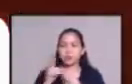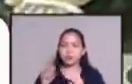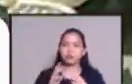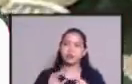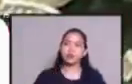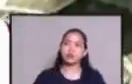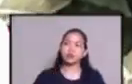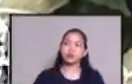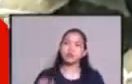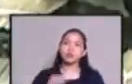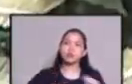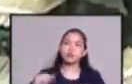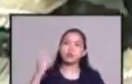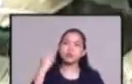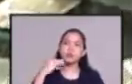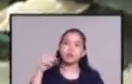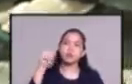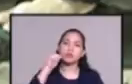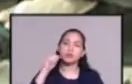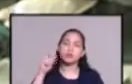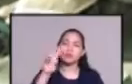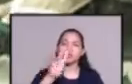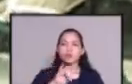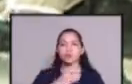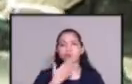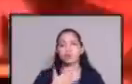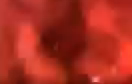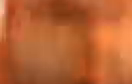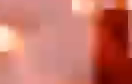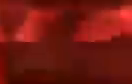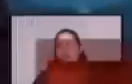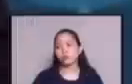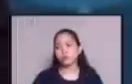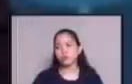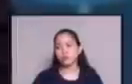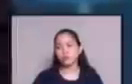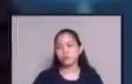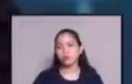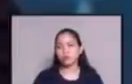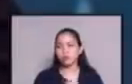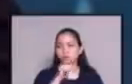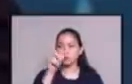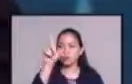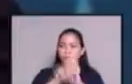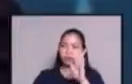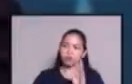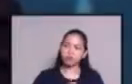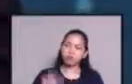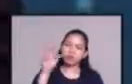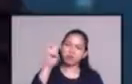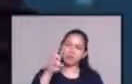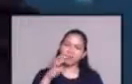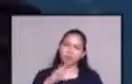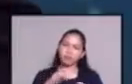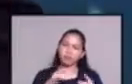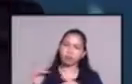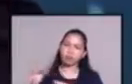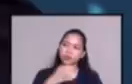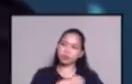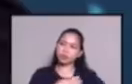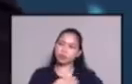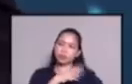detention. Umaaksyon, Marlene Alcaide, News 5. Hindi bababa sa 16 ang patay sa engkwentro ng militar at